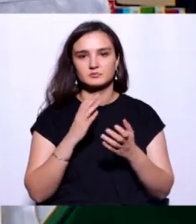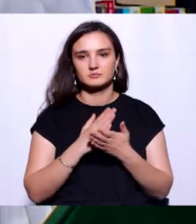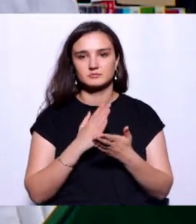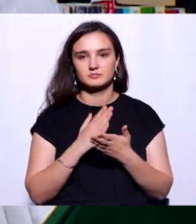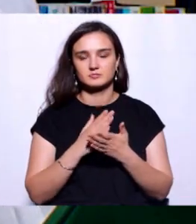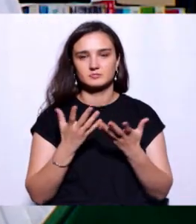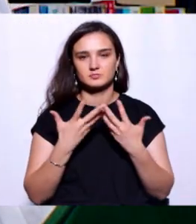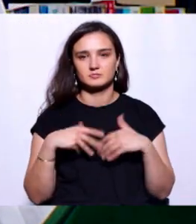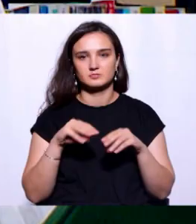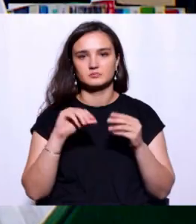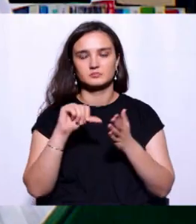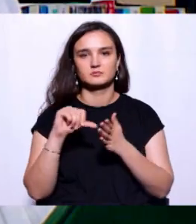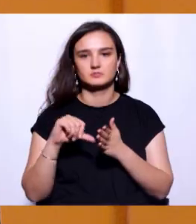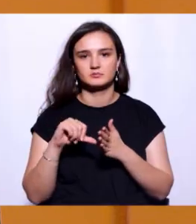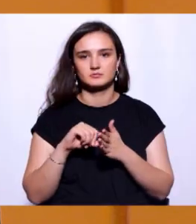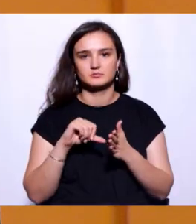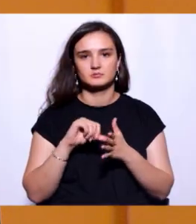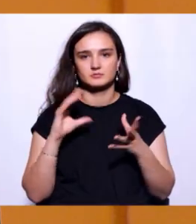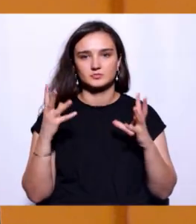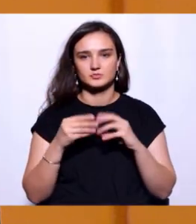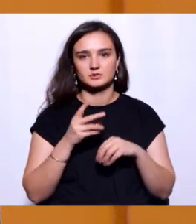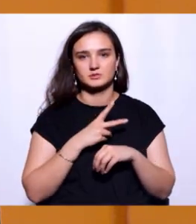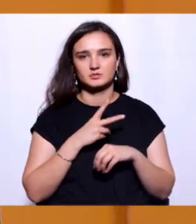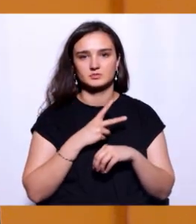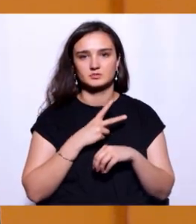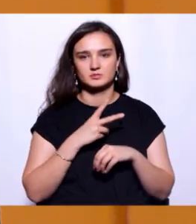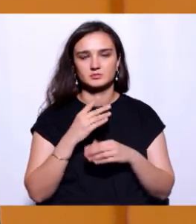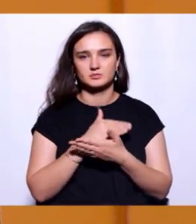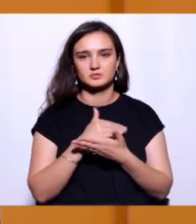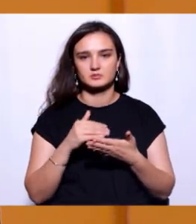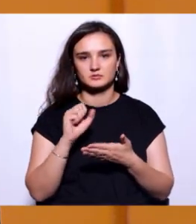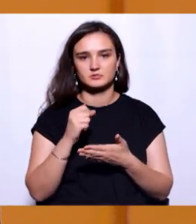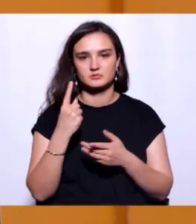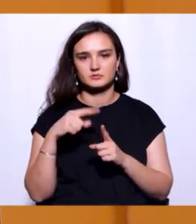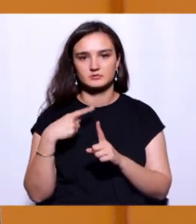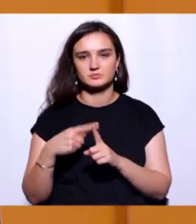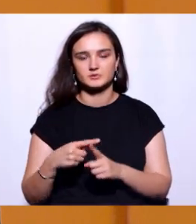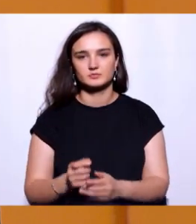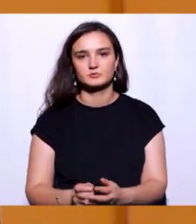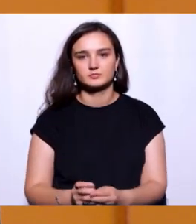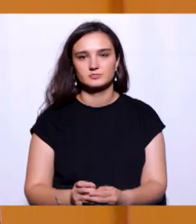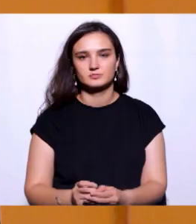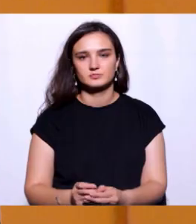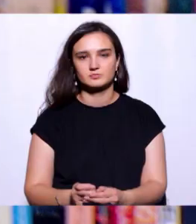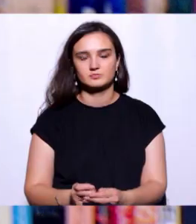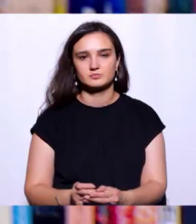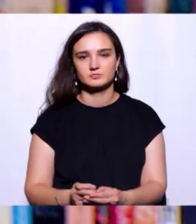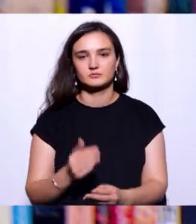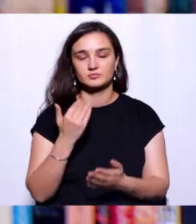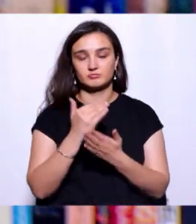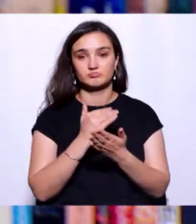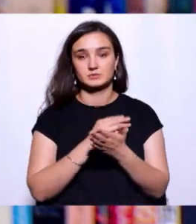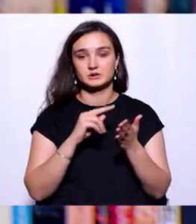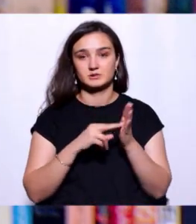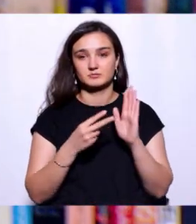გახლავთ ოჯახის წევრები. ზოგადი ინგლისური, დონე A1+. So, for our agenda